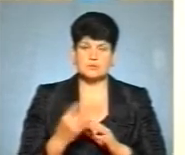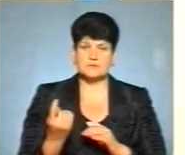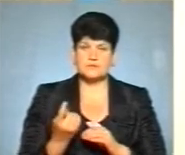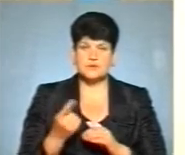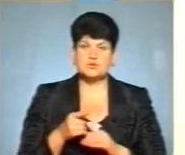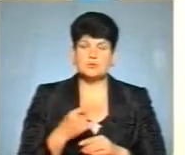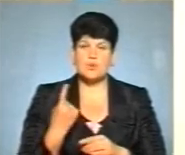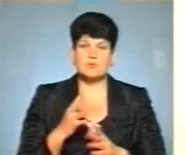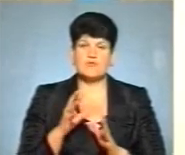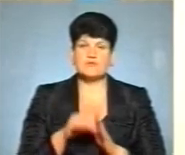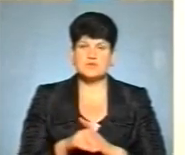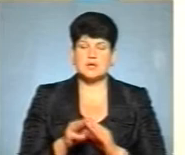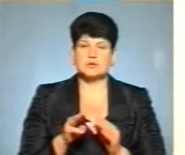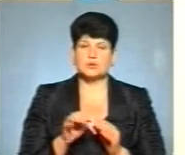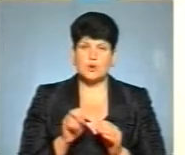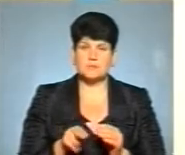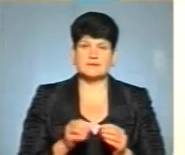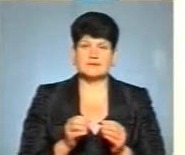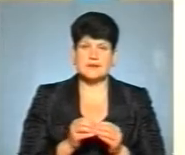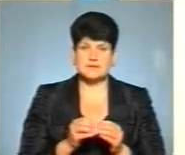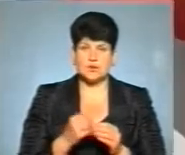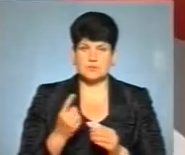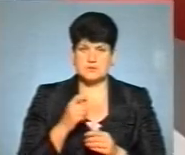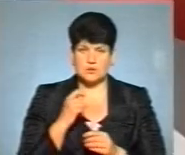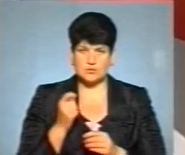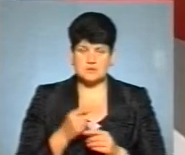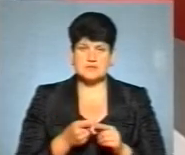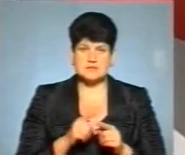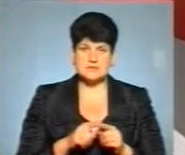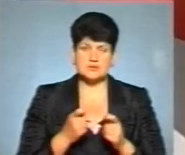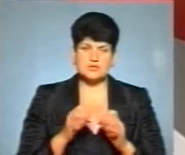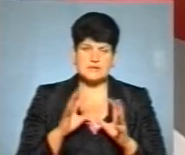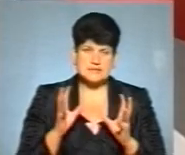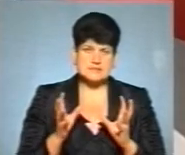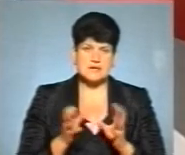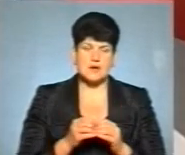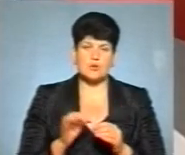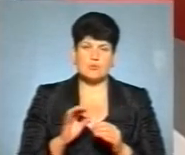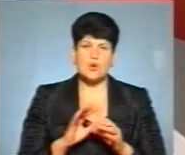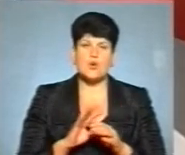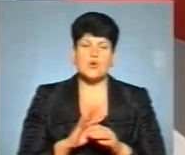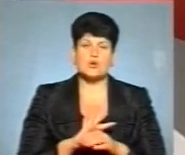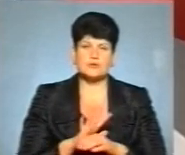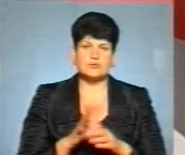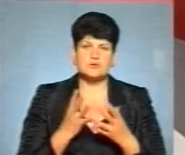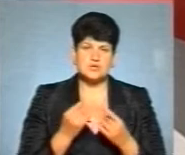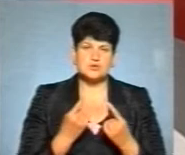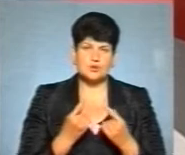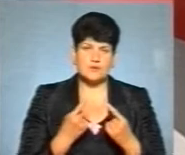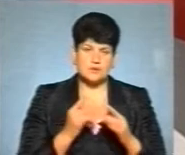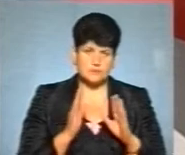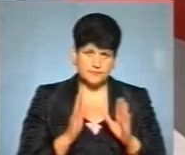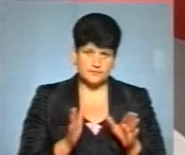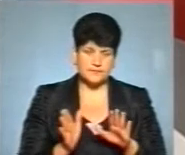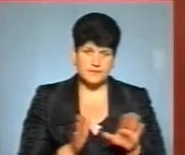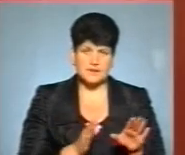щоб область війшла в топ-10 областей України. Ну, це так трохи, звичайно, узагальнено. Про коронавірус ми, сподіваємося, ще сьогодні поговоримо.